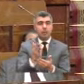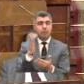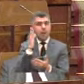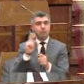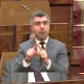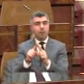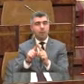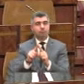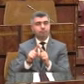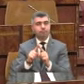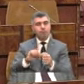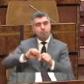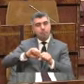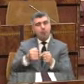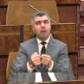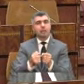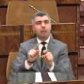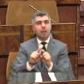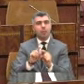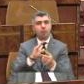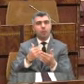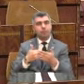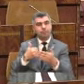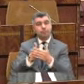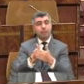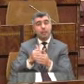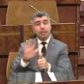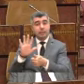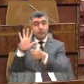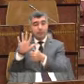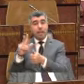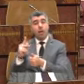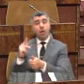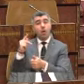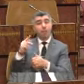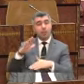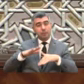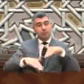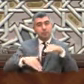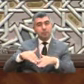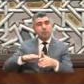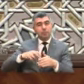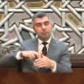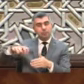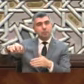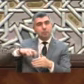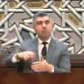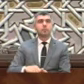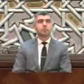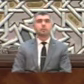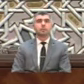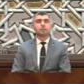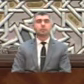بكسور بسبب أن هاد الأطفال كيقطعوا 6 كيلومتر باش يوصلوا للمدرسة ذهابا وإيابا. سيد محترم، انتهى